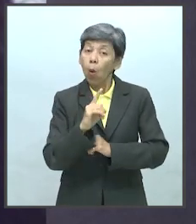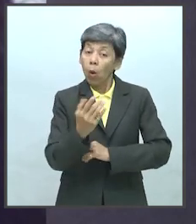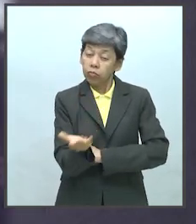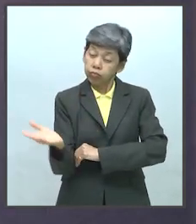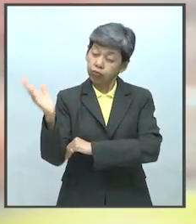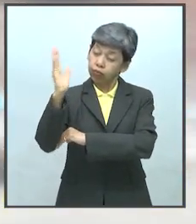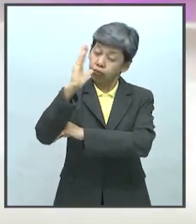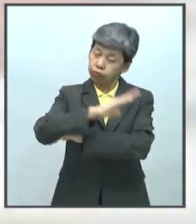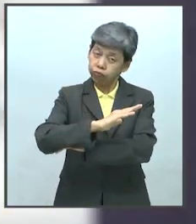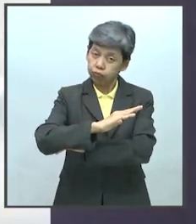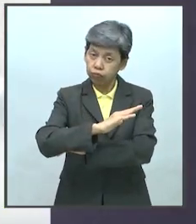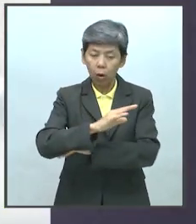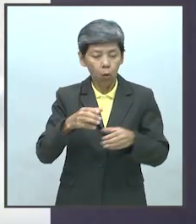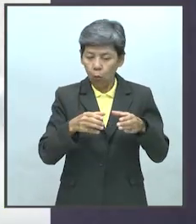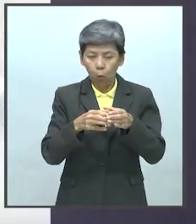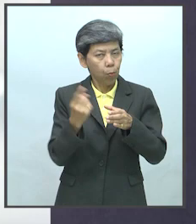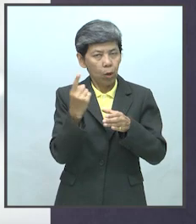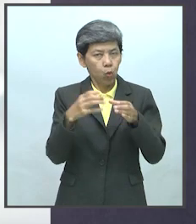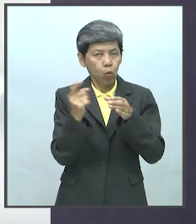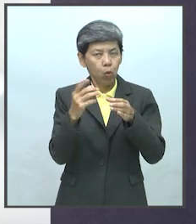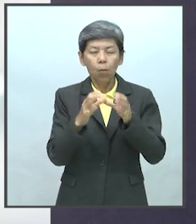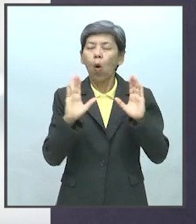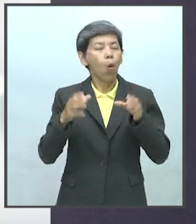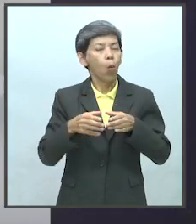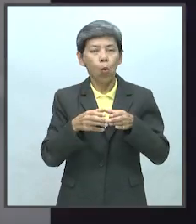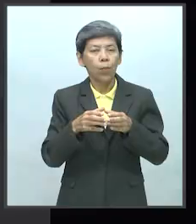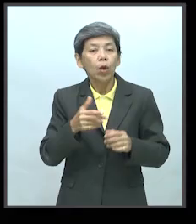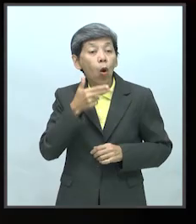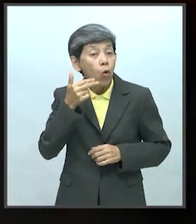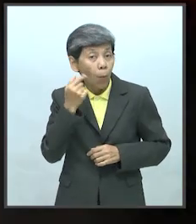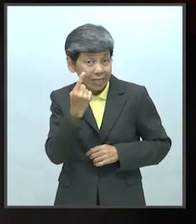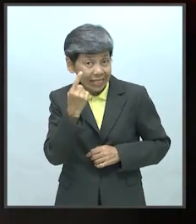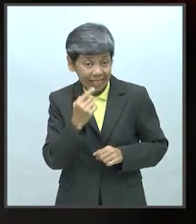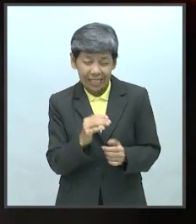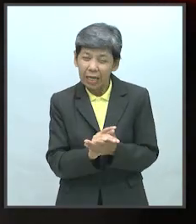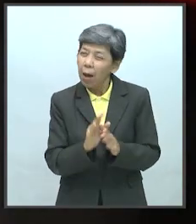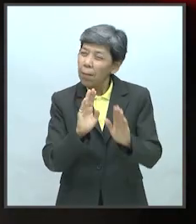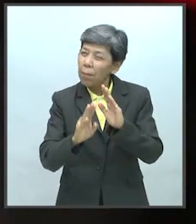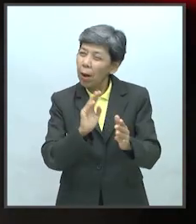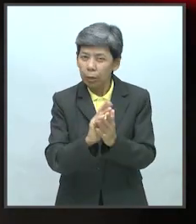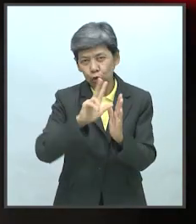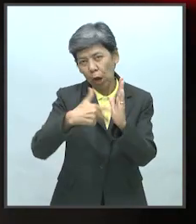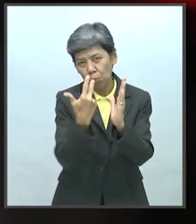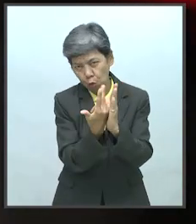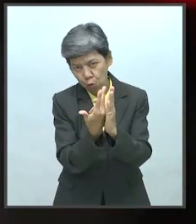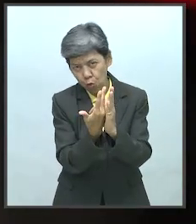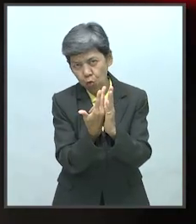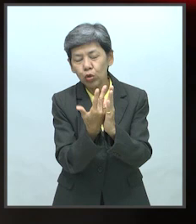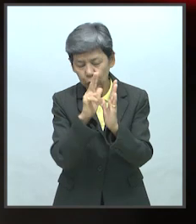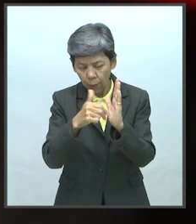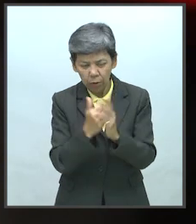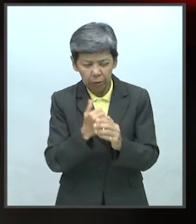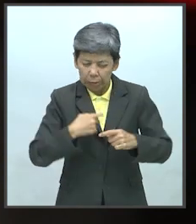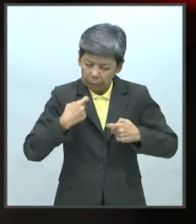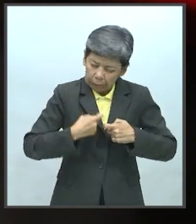งเนี่ยเราจะรับลูกค้าแค่กรุ๊ปเดียว ค่ะ นะครับแค่กลุ่มเดียวขนม1อย่างใช้เวลาเฉลี่ยอยู่ที่ประมาณ3ชั่วโมงนะครับขึ้น